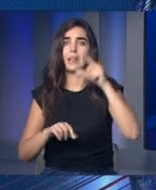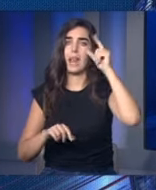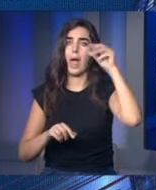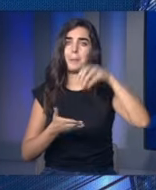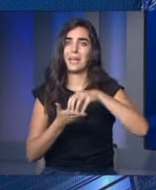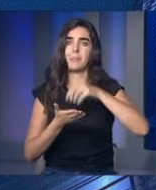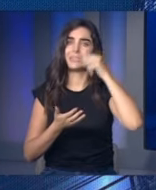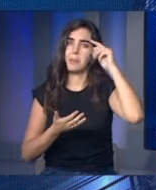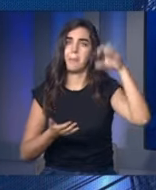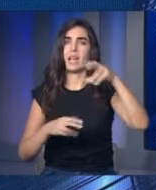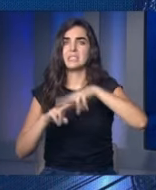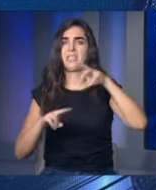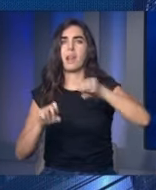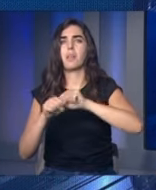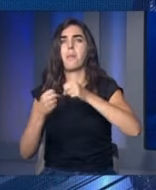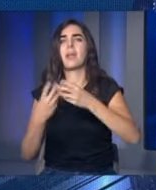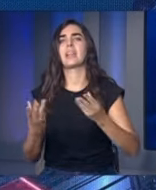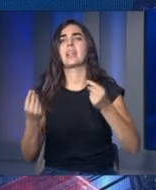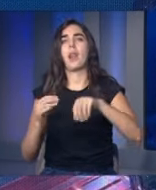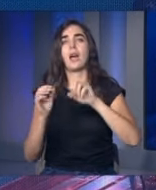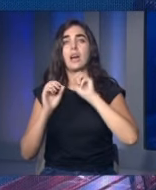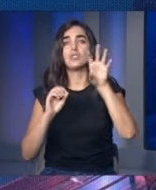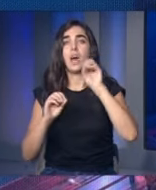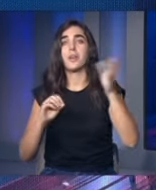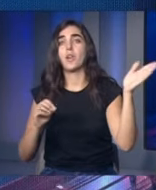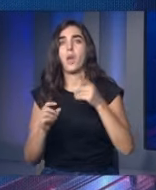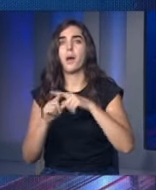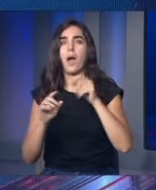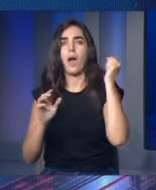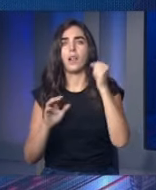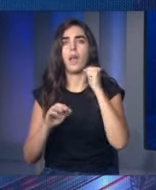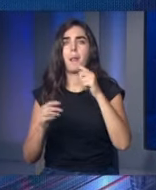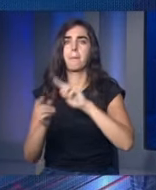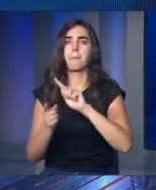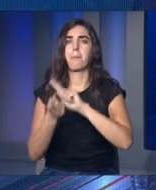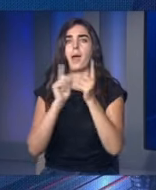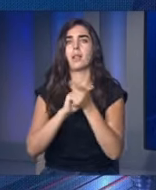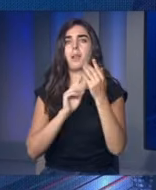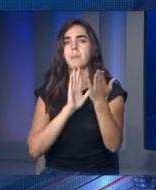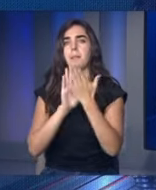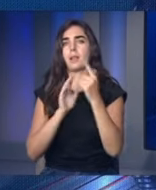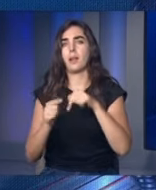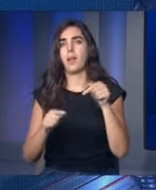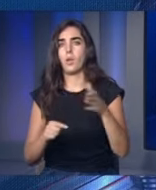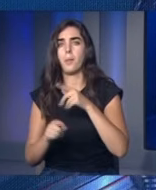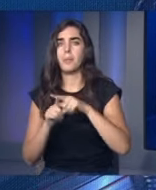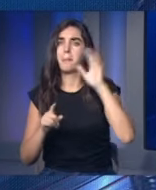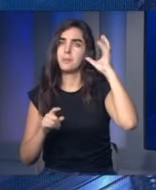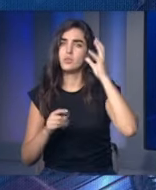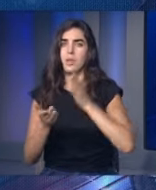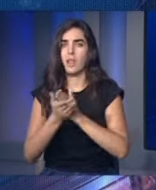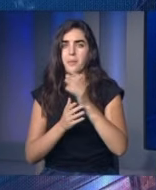إسرائيل بالدمار رهن الإشارة، وأي كسر لقواعد القتال ستقابل بكسر أثقل منه. إن أي مجازفة